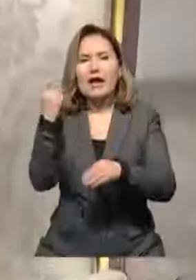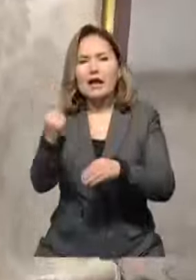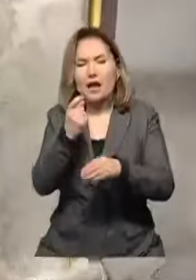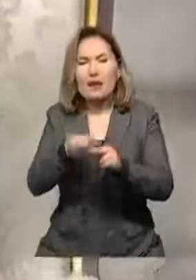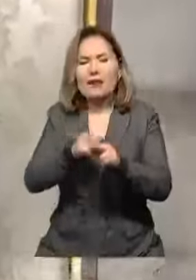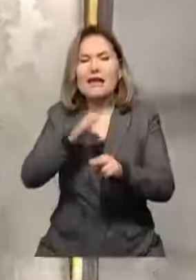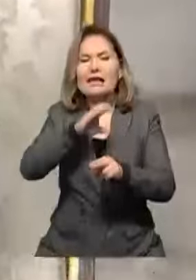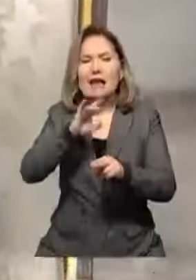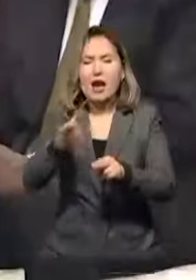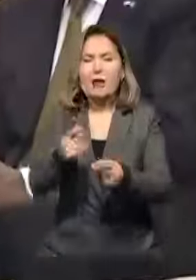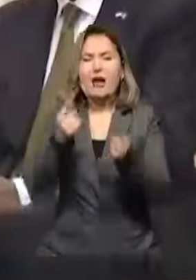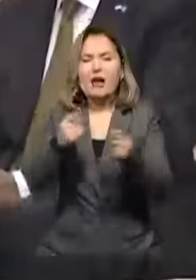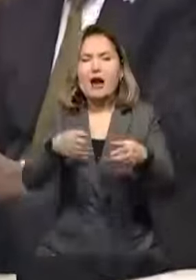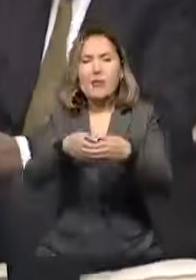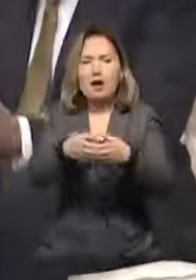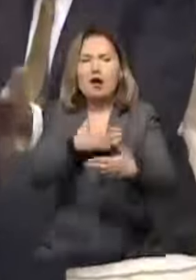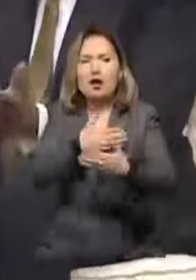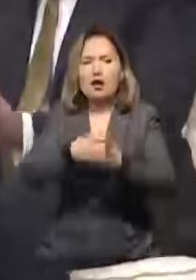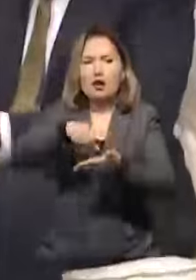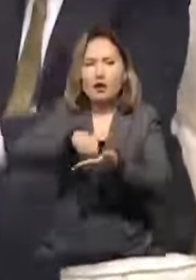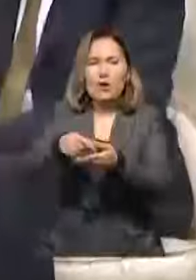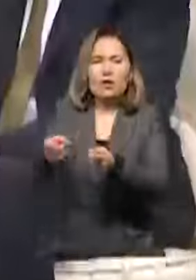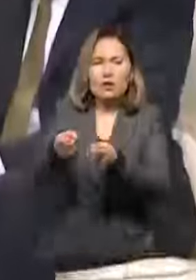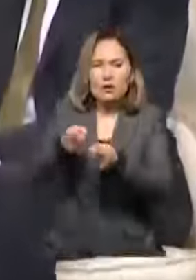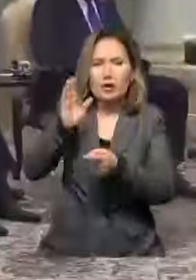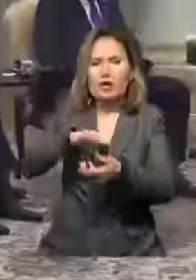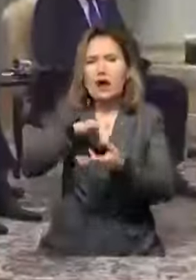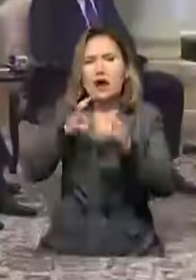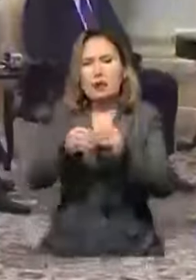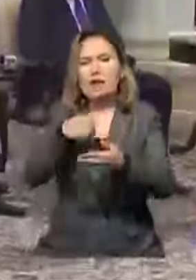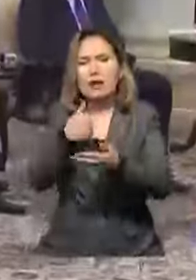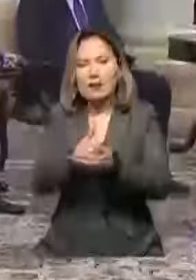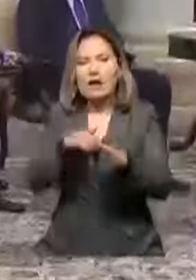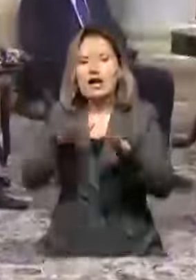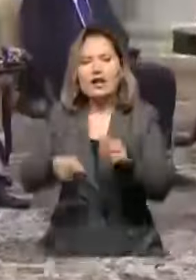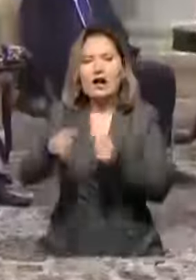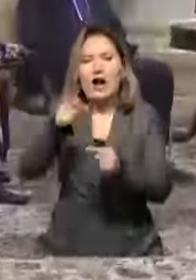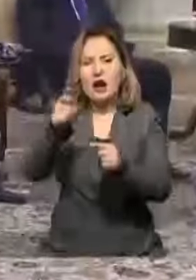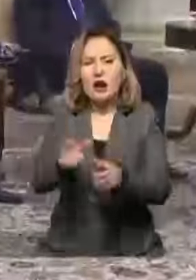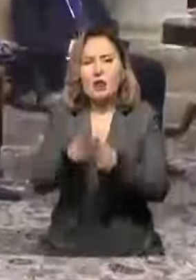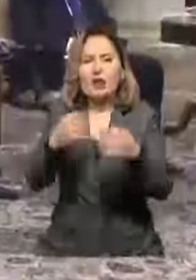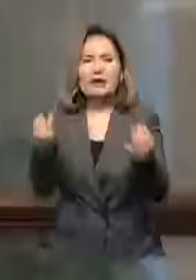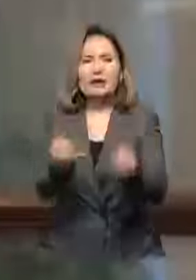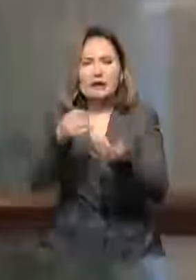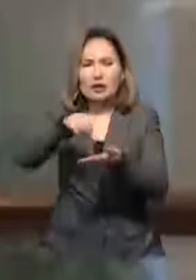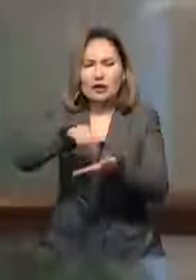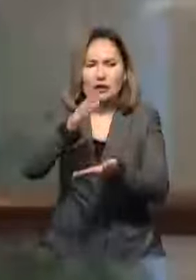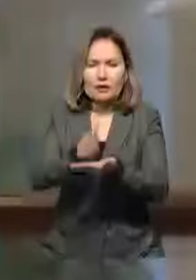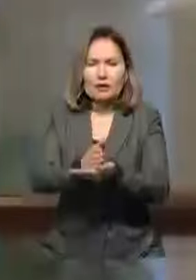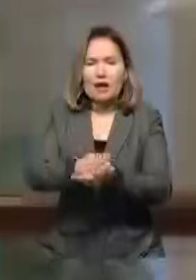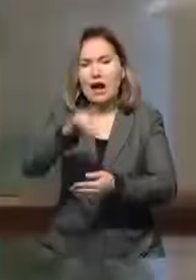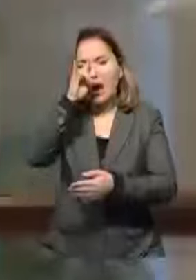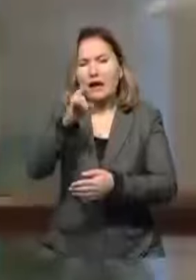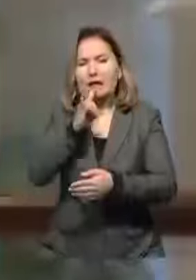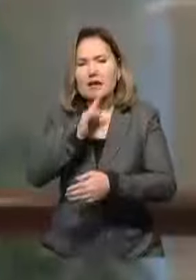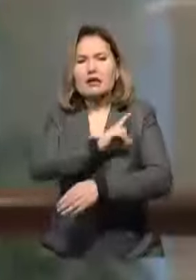экономикамызға Сингапурдың белді компаниялары көптеп кіре бастауы мүмкін. Ең бастысы жергілікті кәсіпкерлерде қызығушылық бар.